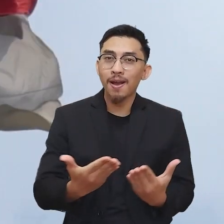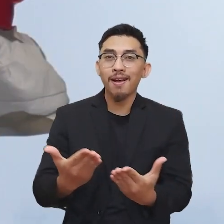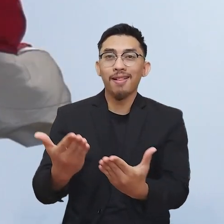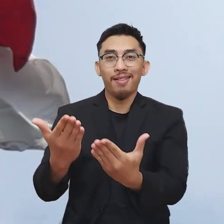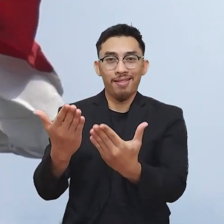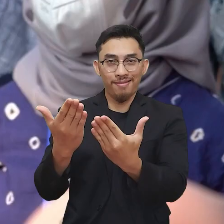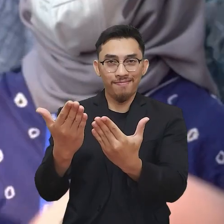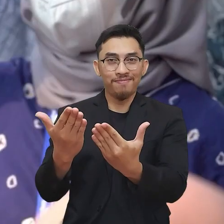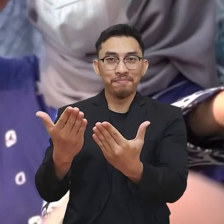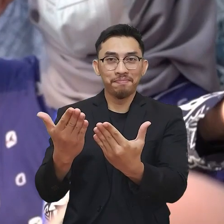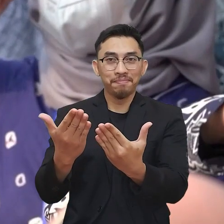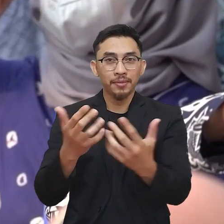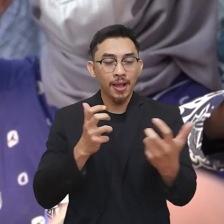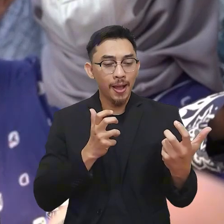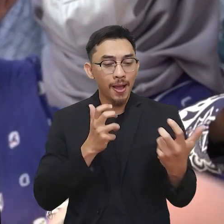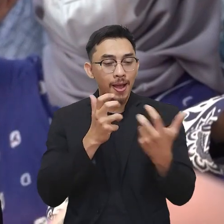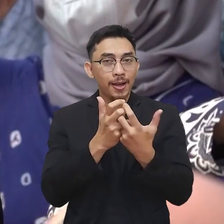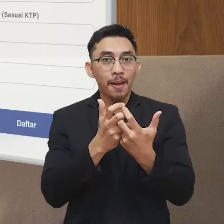loyal,